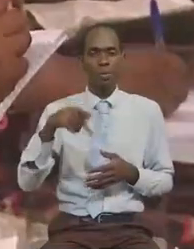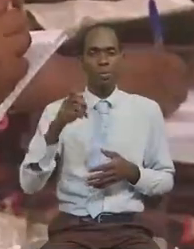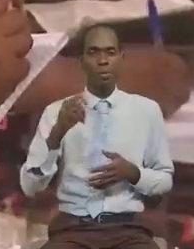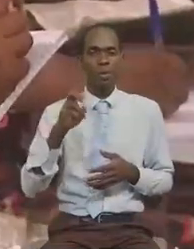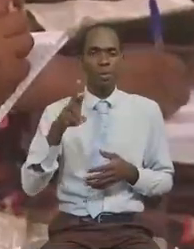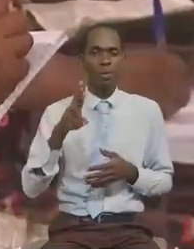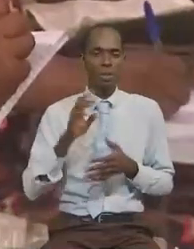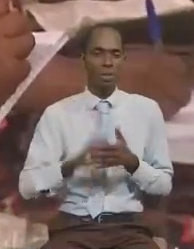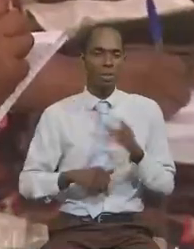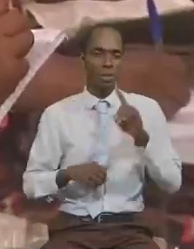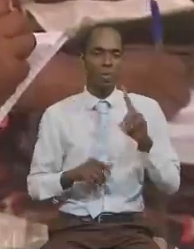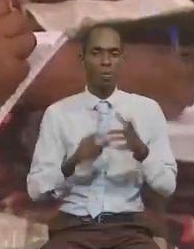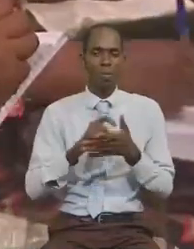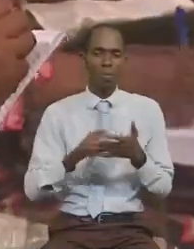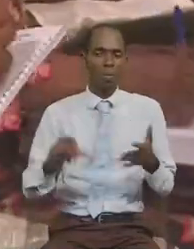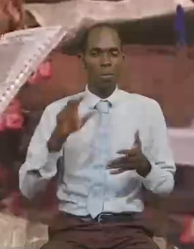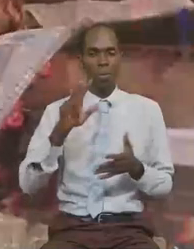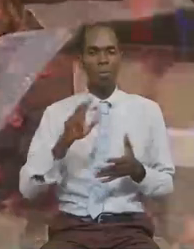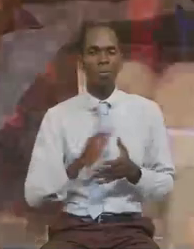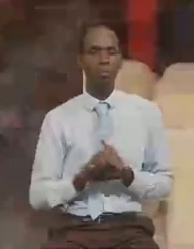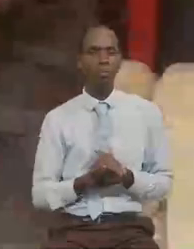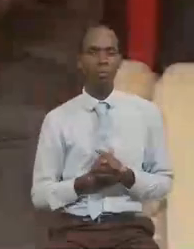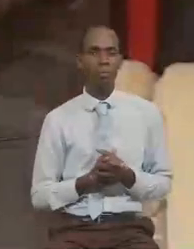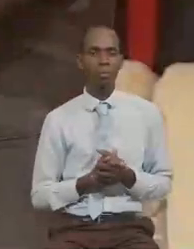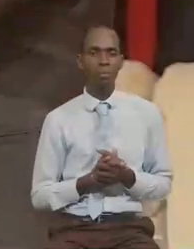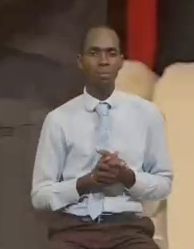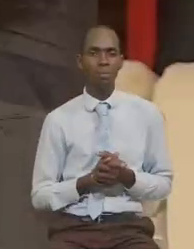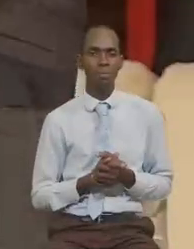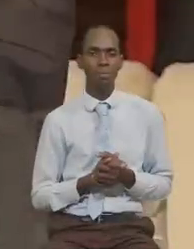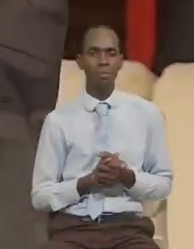1, verset 3.